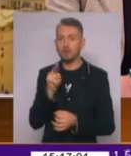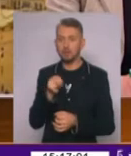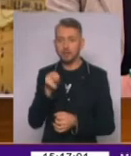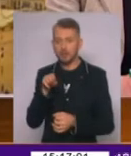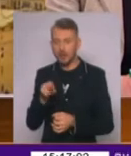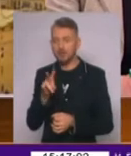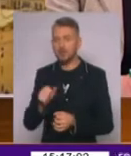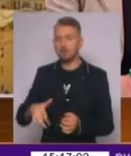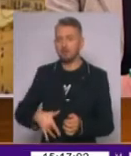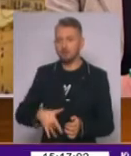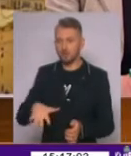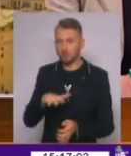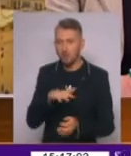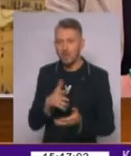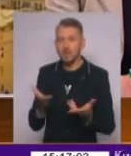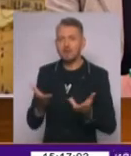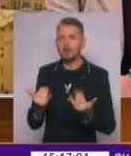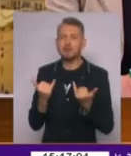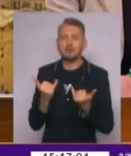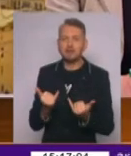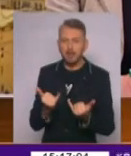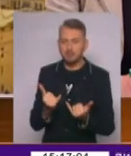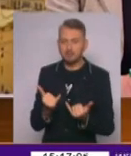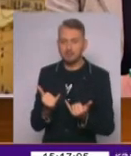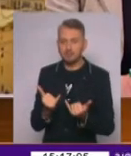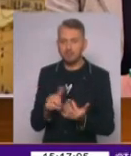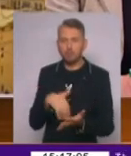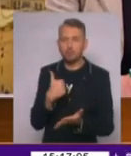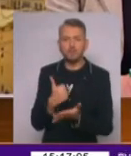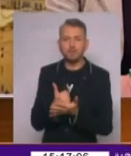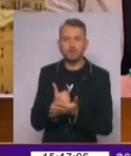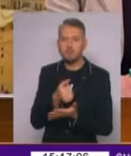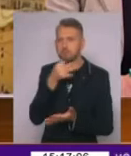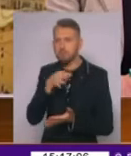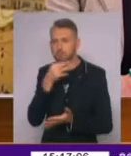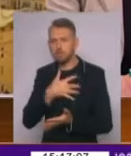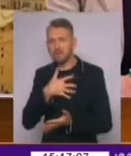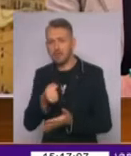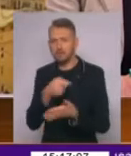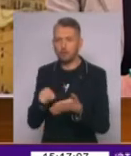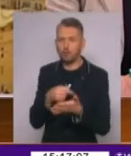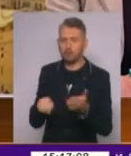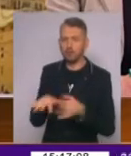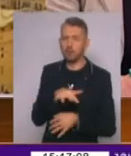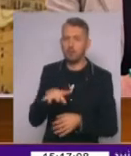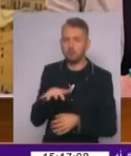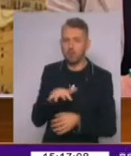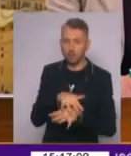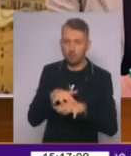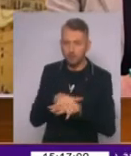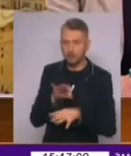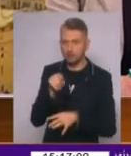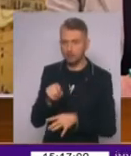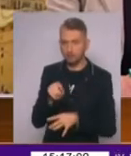Печерську. Розкажіть, які зараз саме на цей момент основні претензії і зауваження громади з приводу цього детального плану